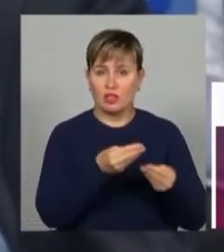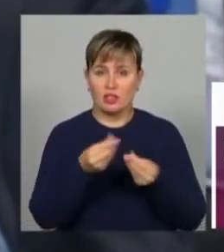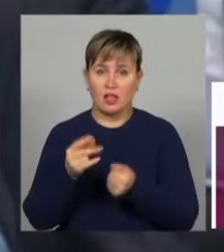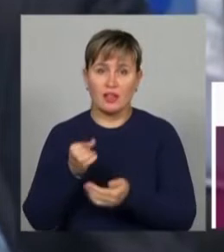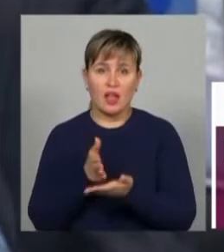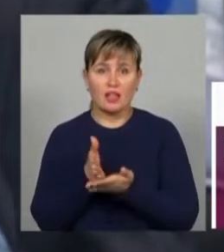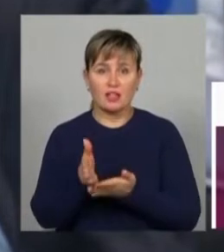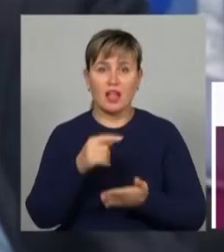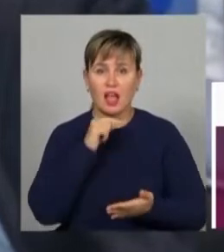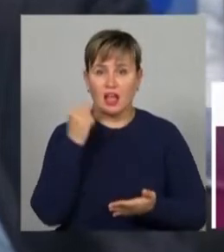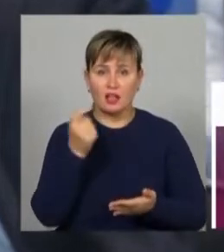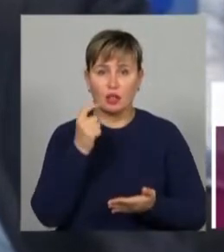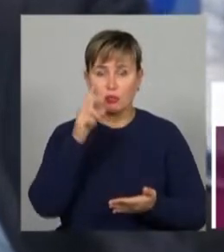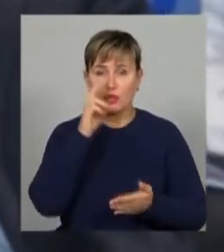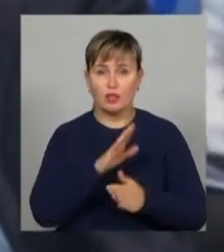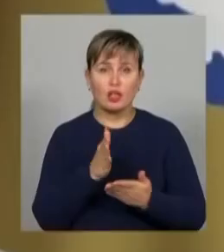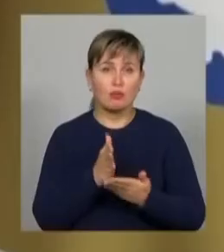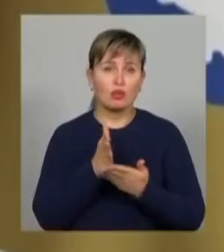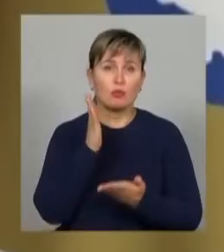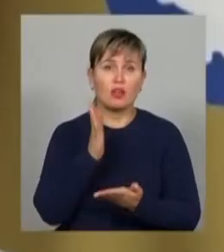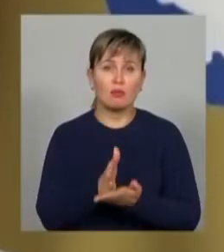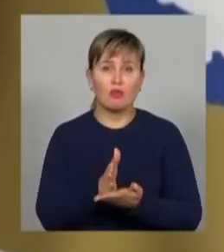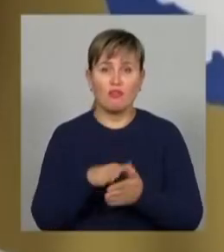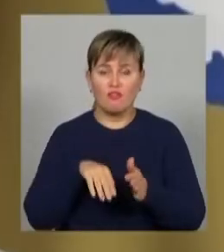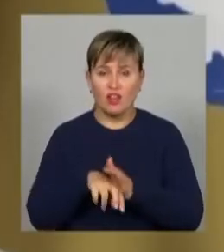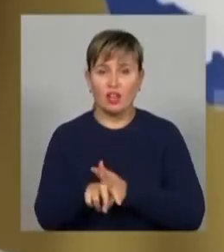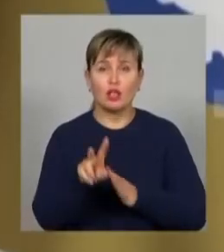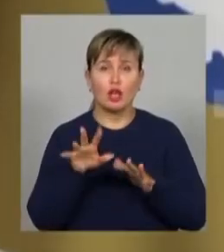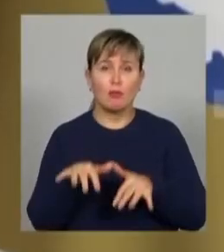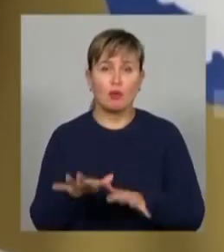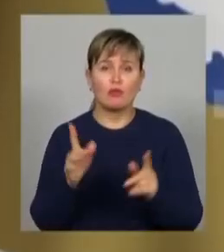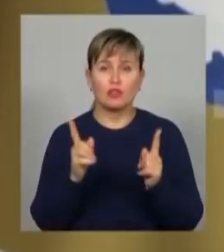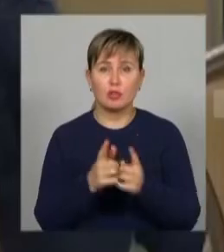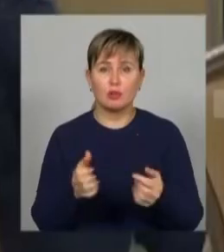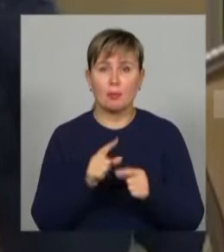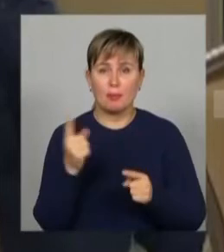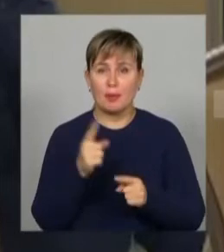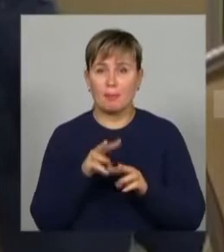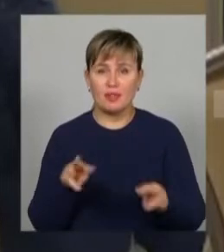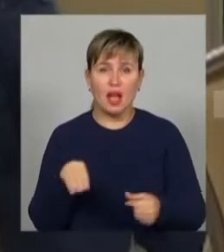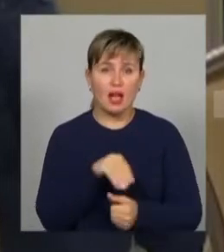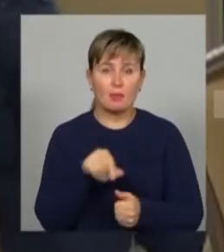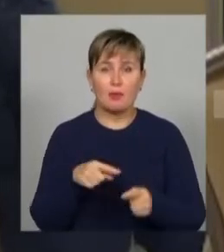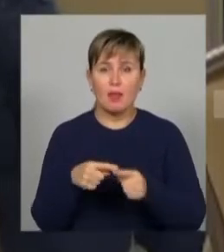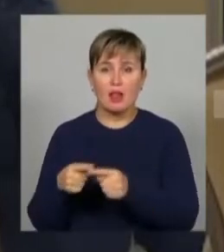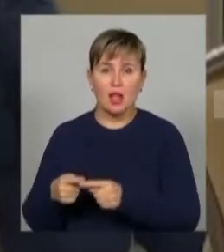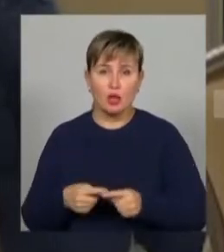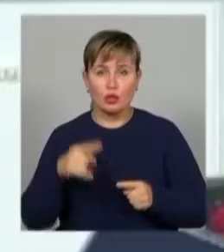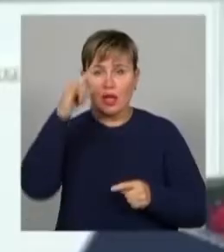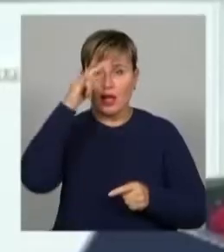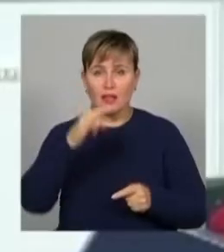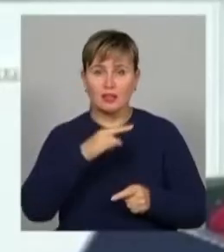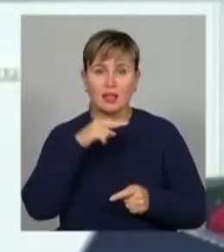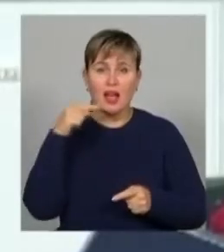отраслях экономики государств, не имеющих прямого выхода к морю. Во встрече приняли участие премьер-министры Армении, Белоруссии,